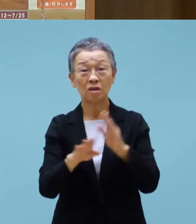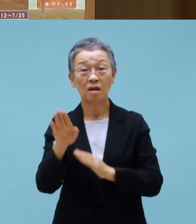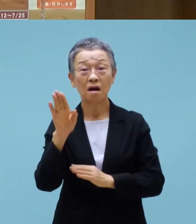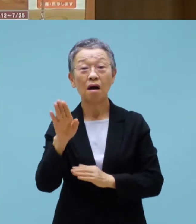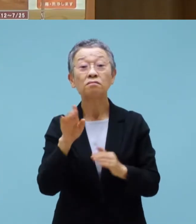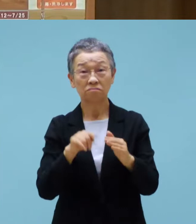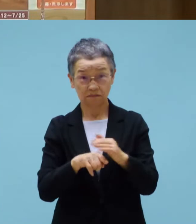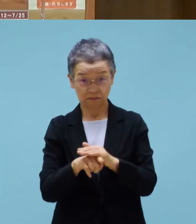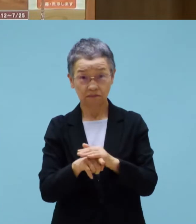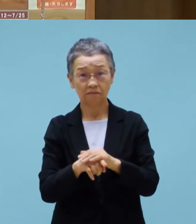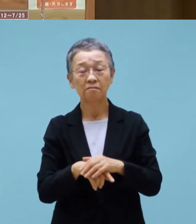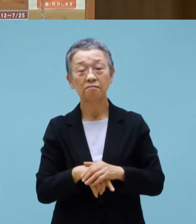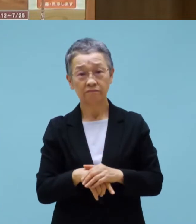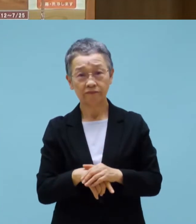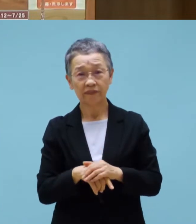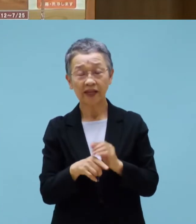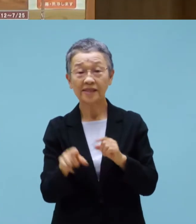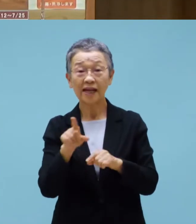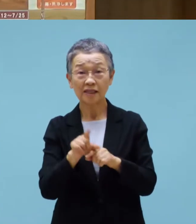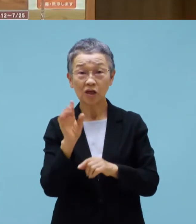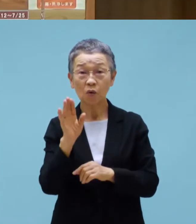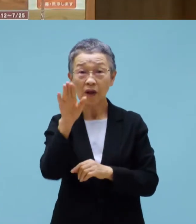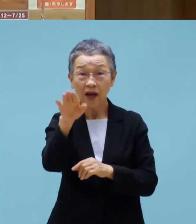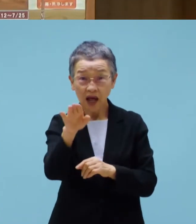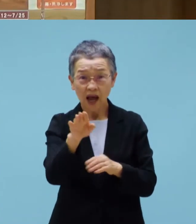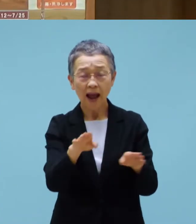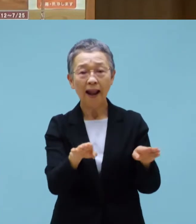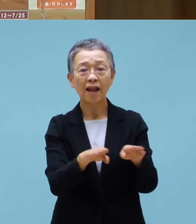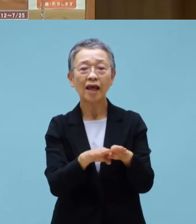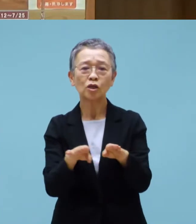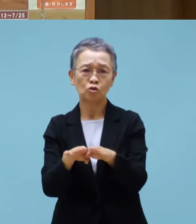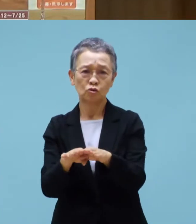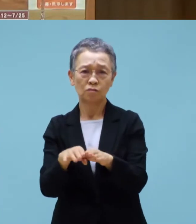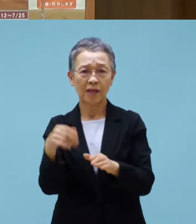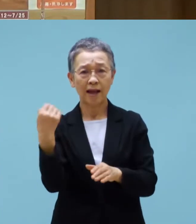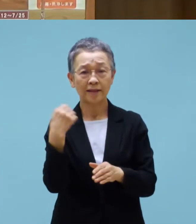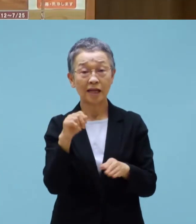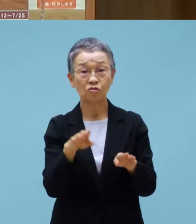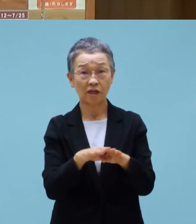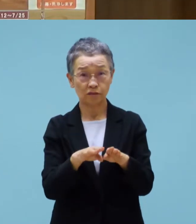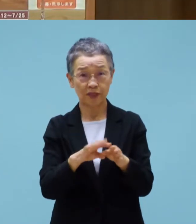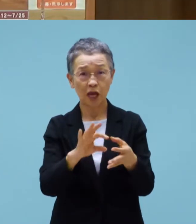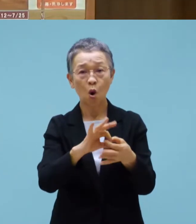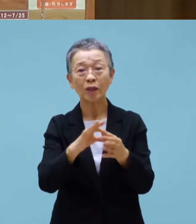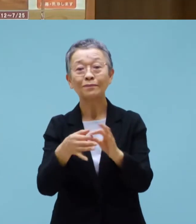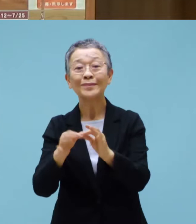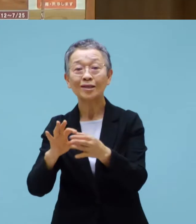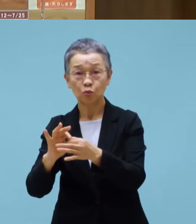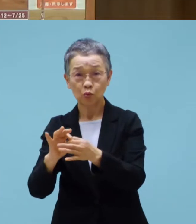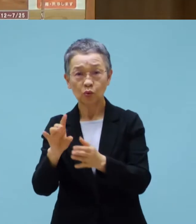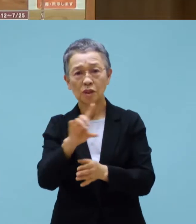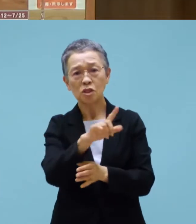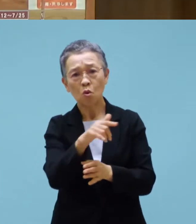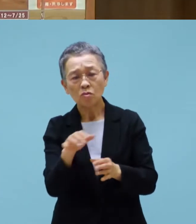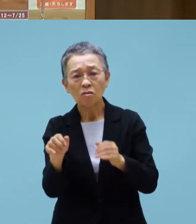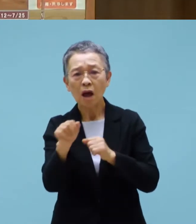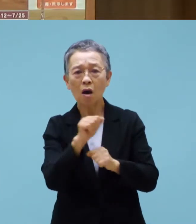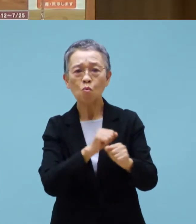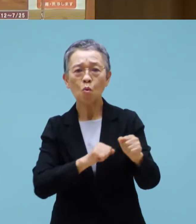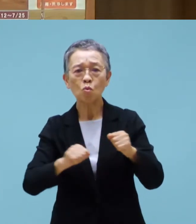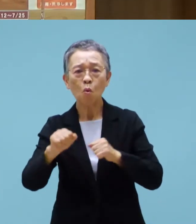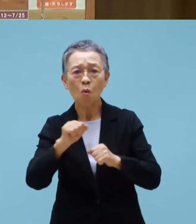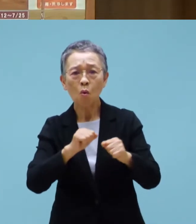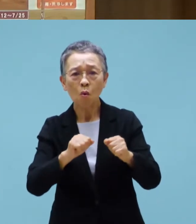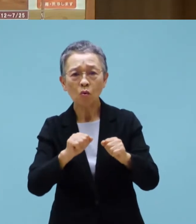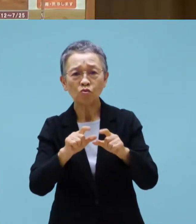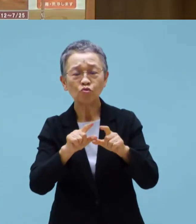はこれから先連休や夏休みやオリンピックや、いろんなそういった行動が通常であれば